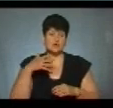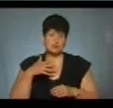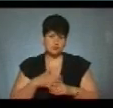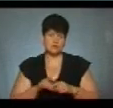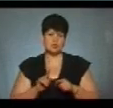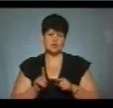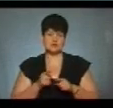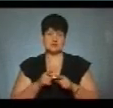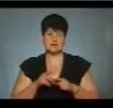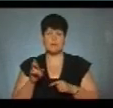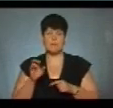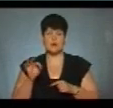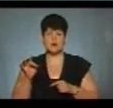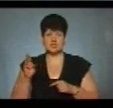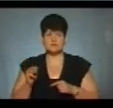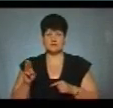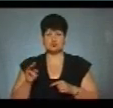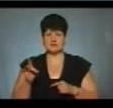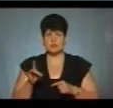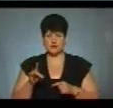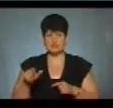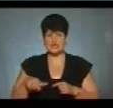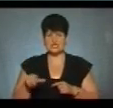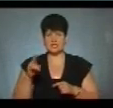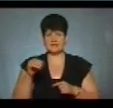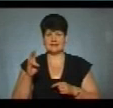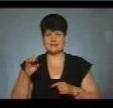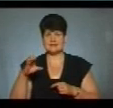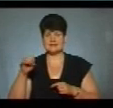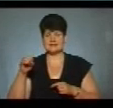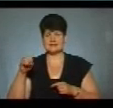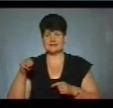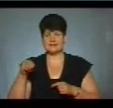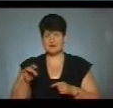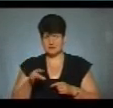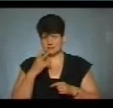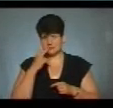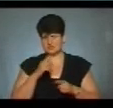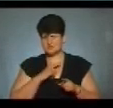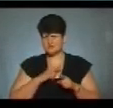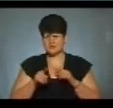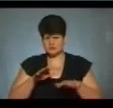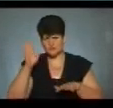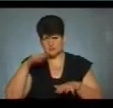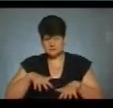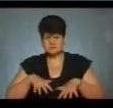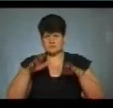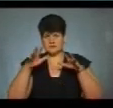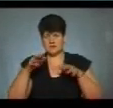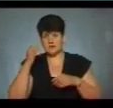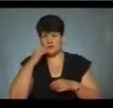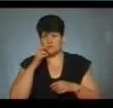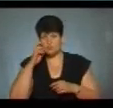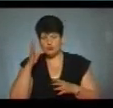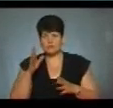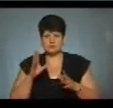це Бурщівський, Бучицький район, де річка Дністер. І ми наблюдали останній період різке підняття. Ну, дякувати Богу, якось воно